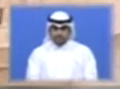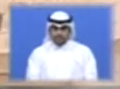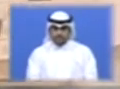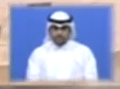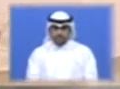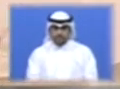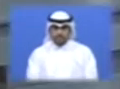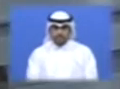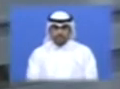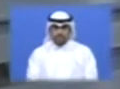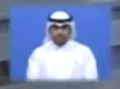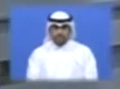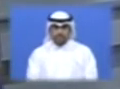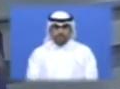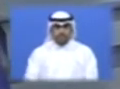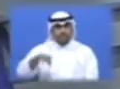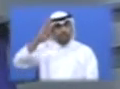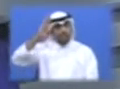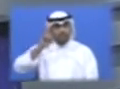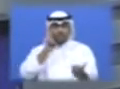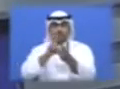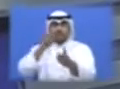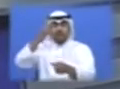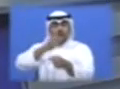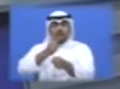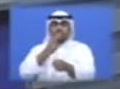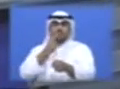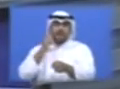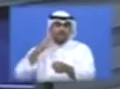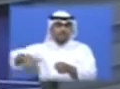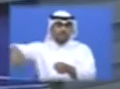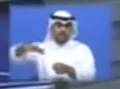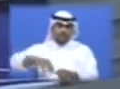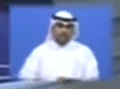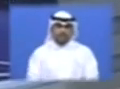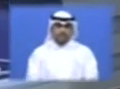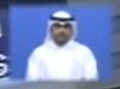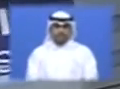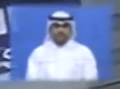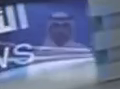نشكر لكم حسن المتابعة، في أمان الله.